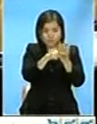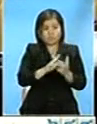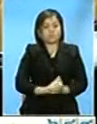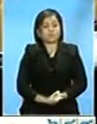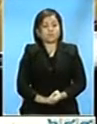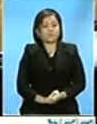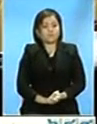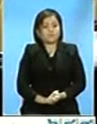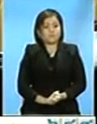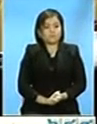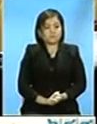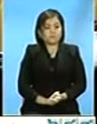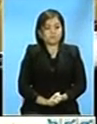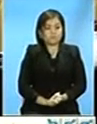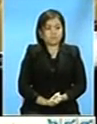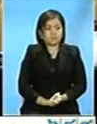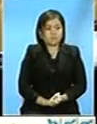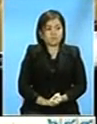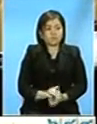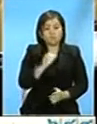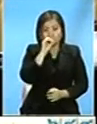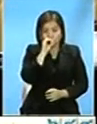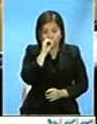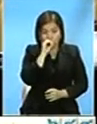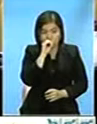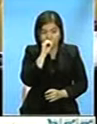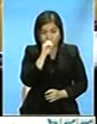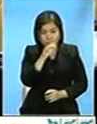มันเป็นเรื่องของข้อ